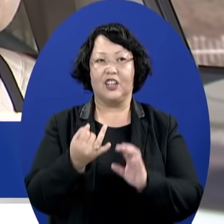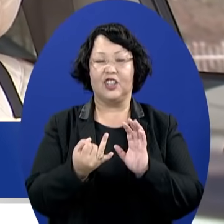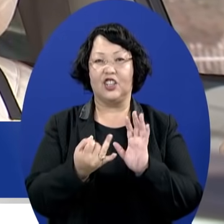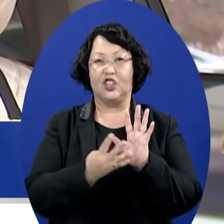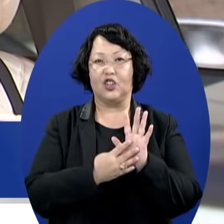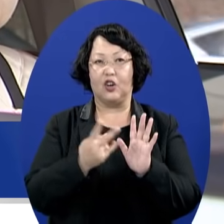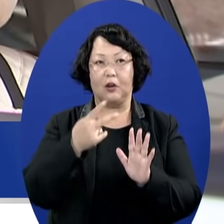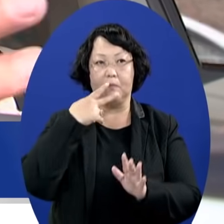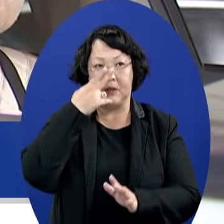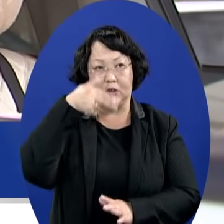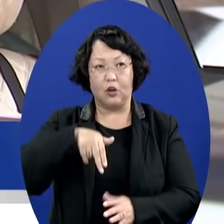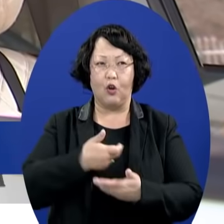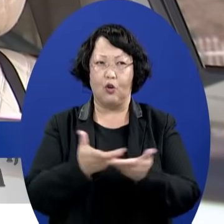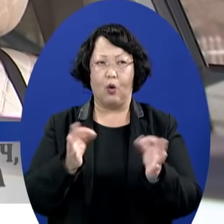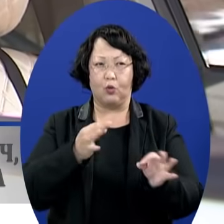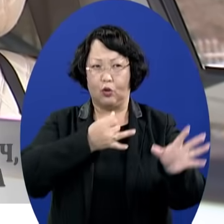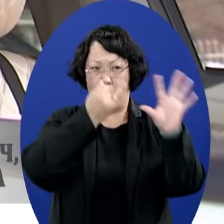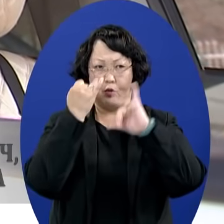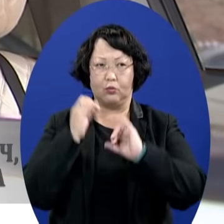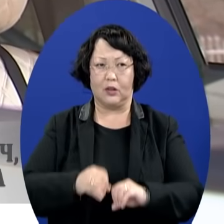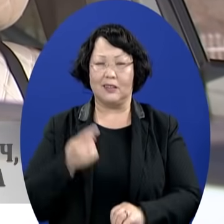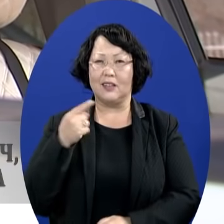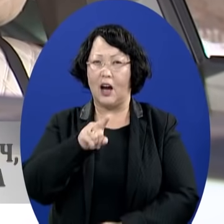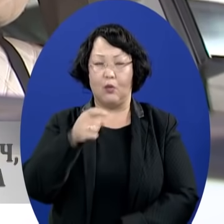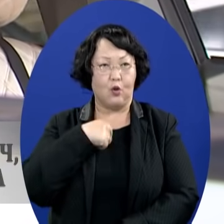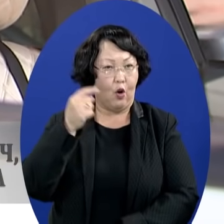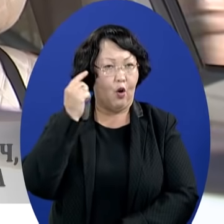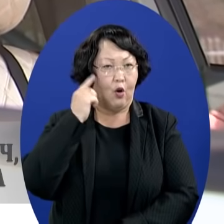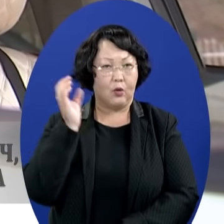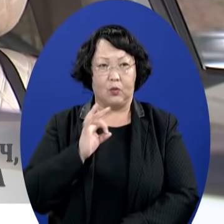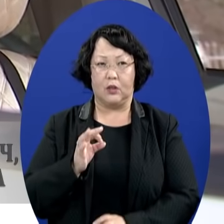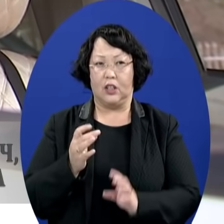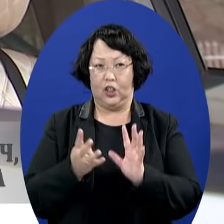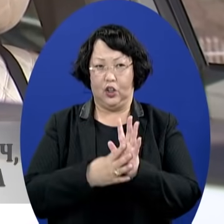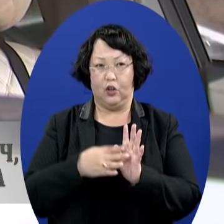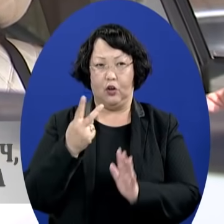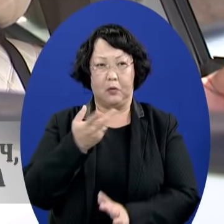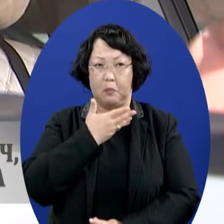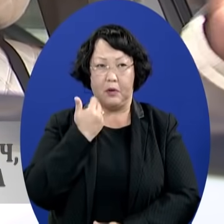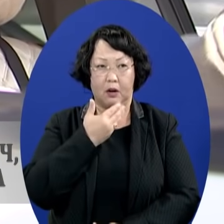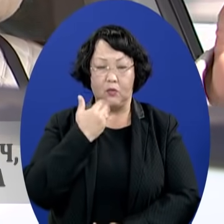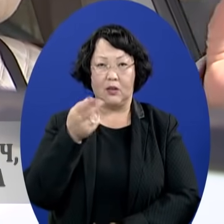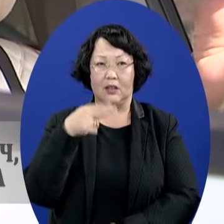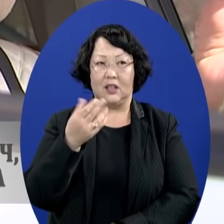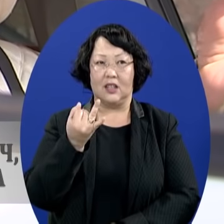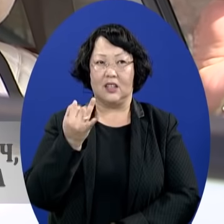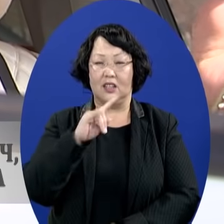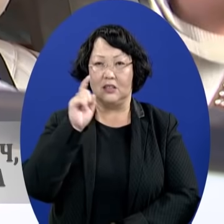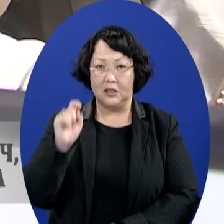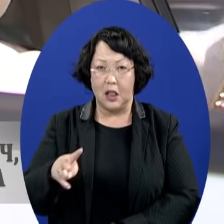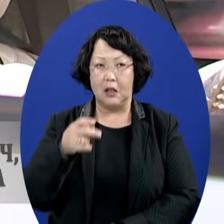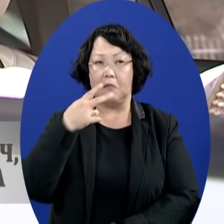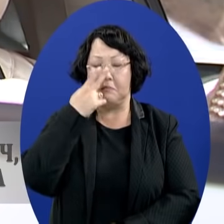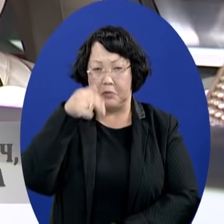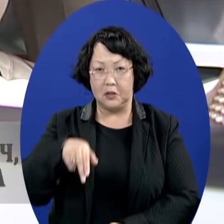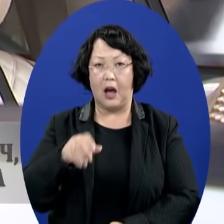тэгээд энэ яагаад ингэдэд би бүр ойлгохгүй байна. Тийм үү? 92 байхгүй дизел нь байгаад идэг. Тэгээд 80 нь байгаа зарим газар нь. Тэгээд